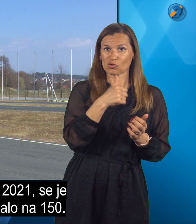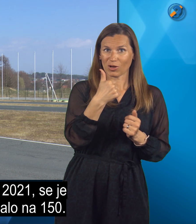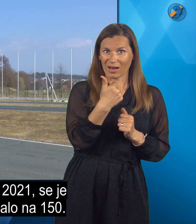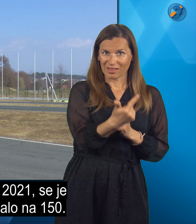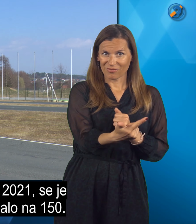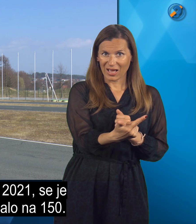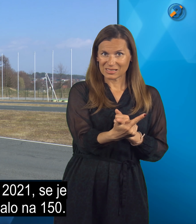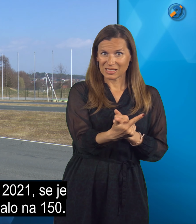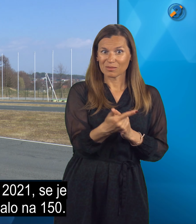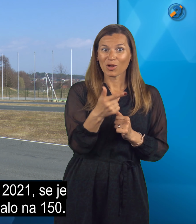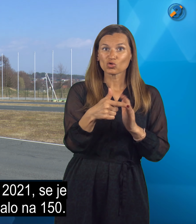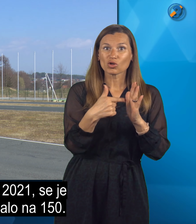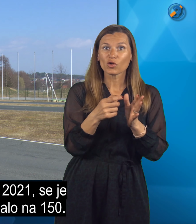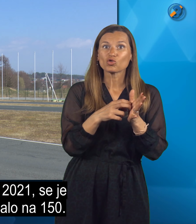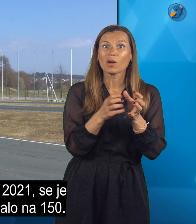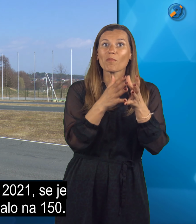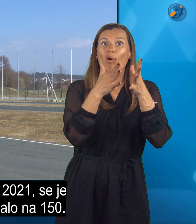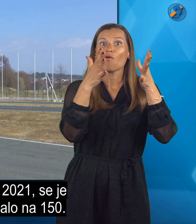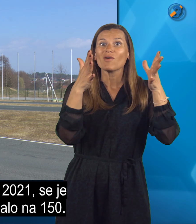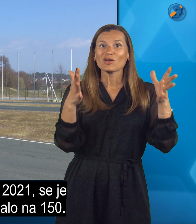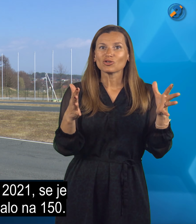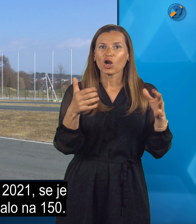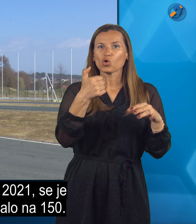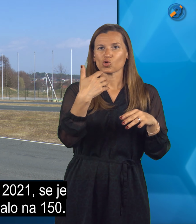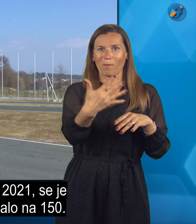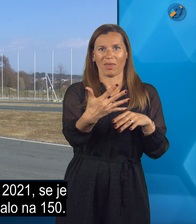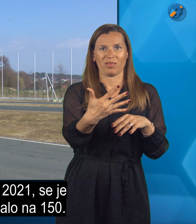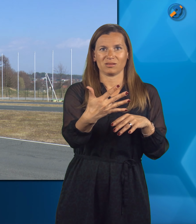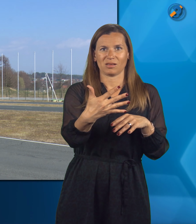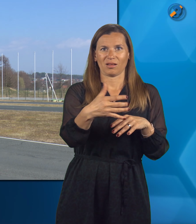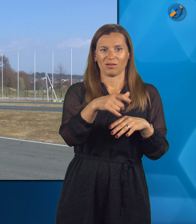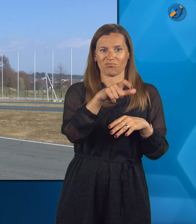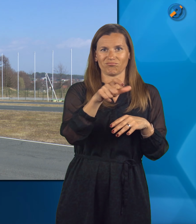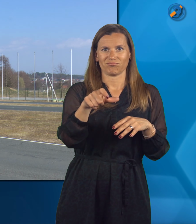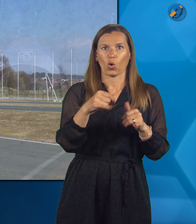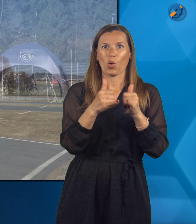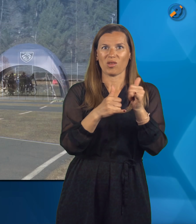2021, se je to število povečalo na 150.